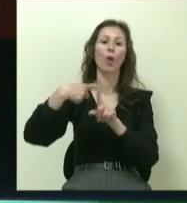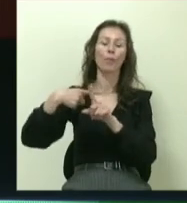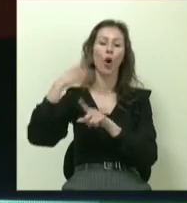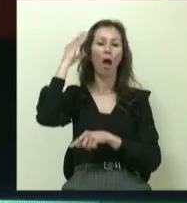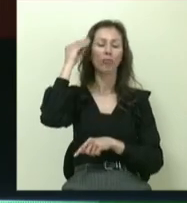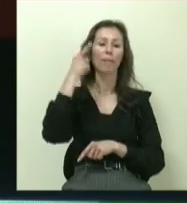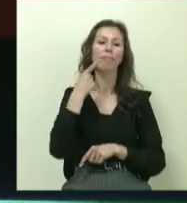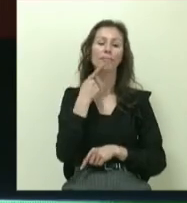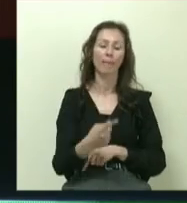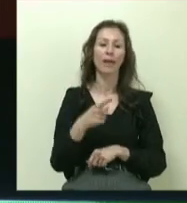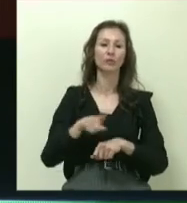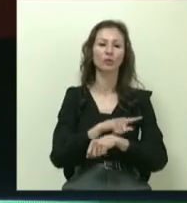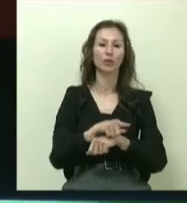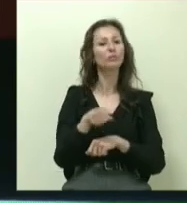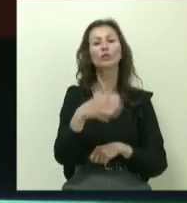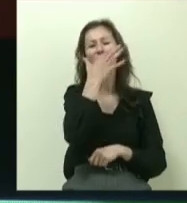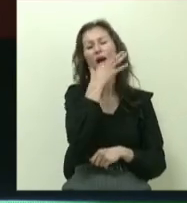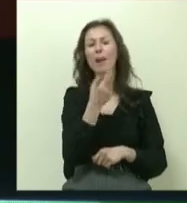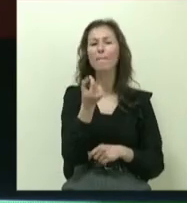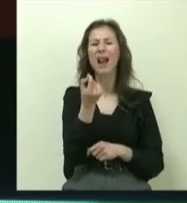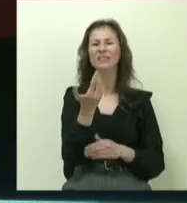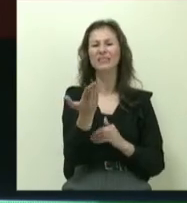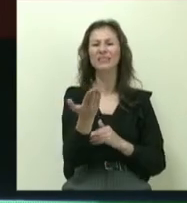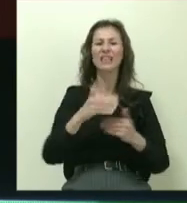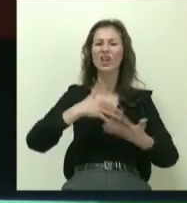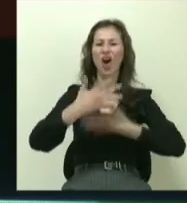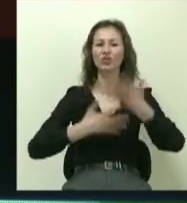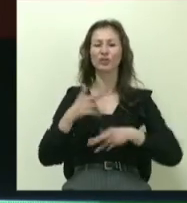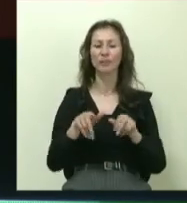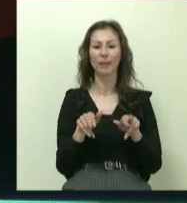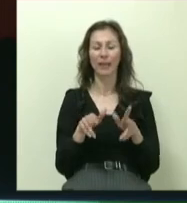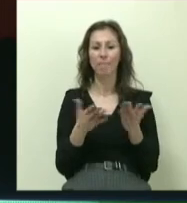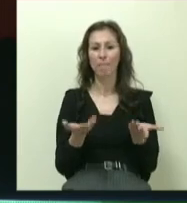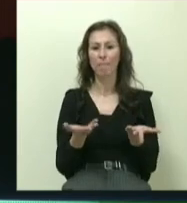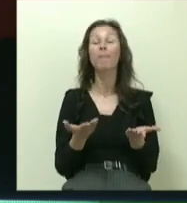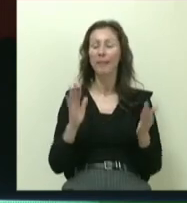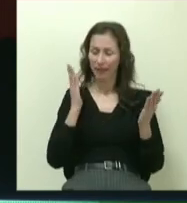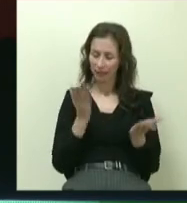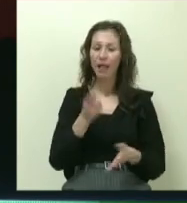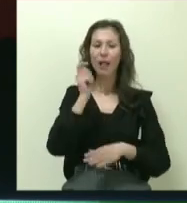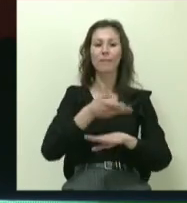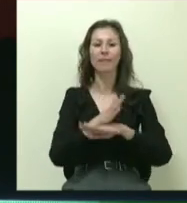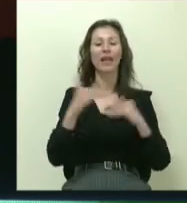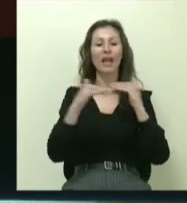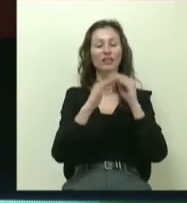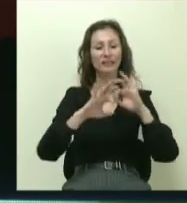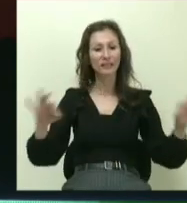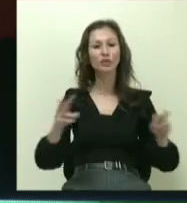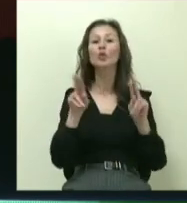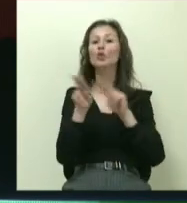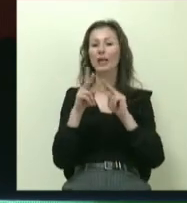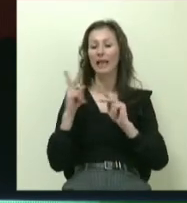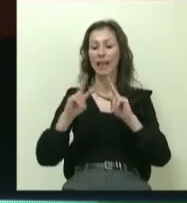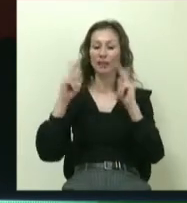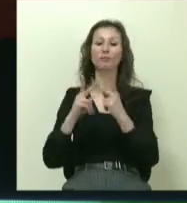süreçte Dolayısıyla buradaki karne biraz karışık Elbette eşitsizliğin tek sebebi küreselleşme